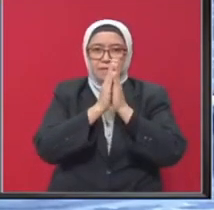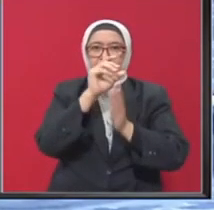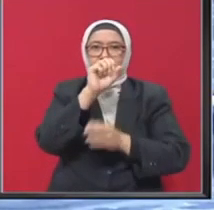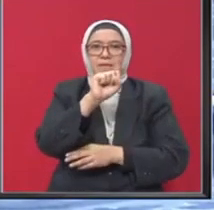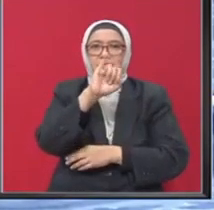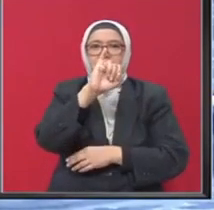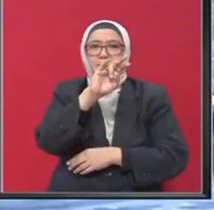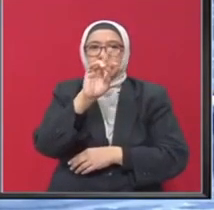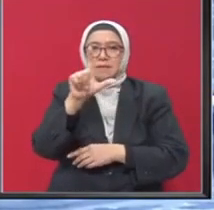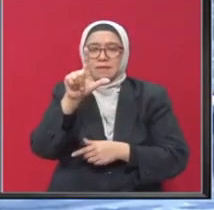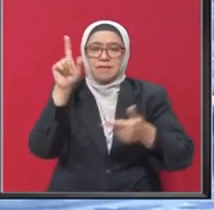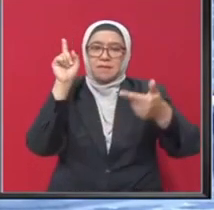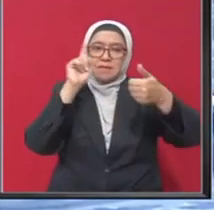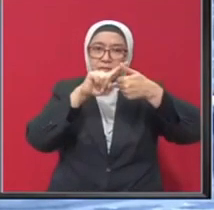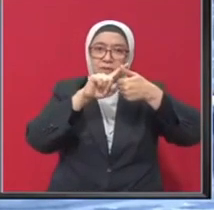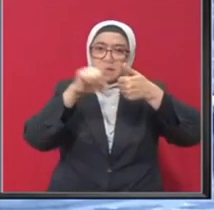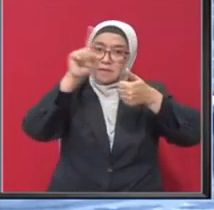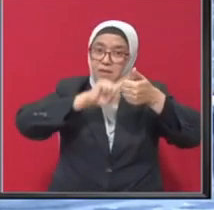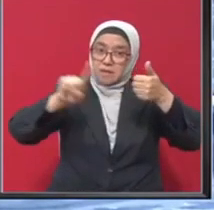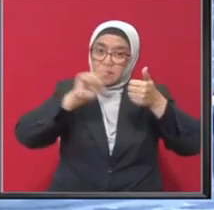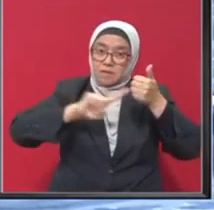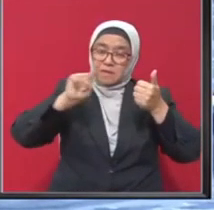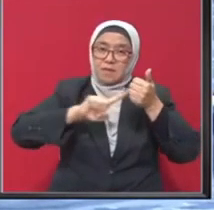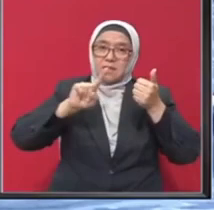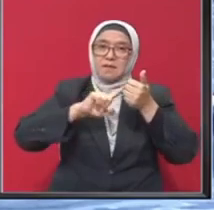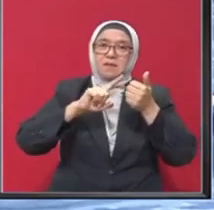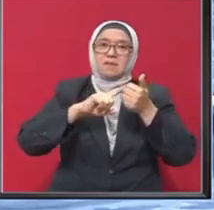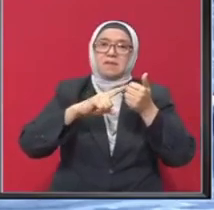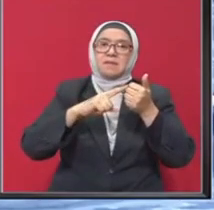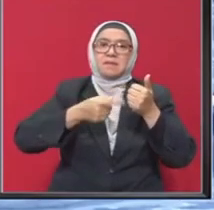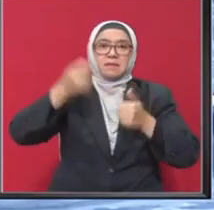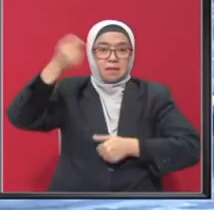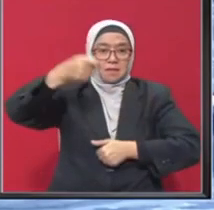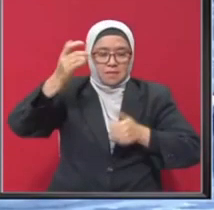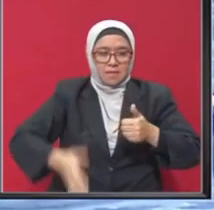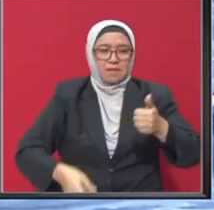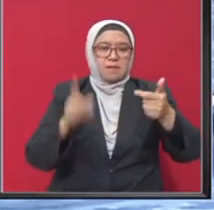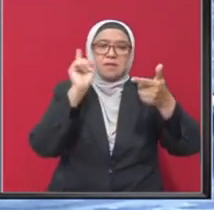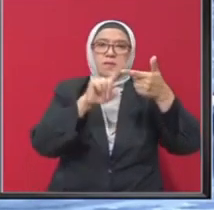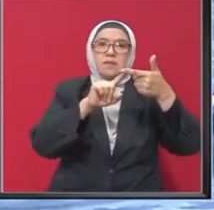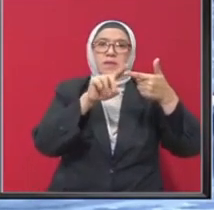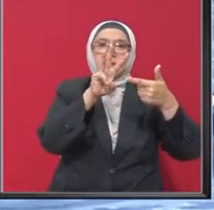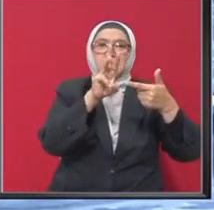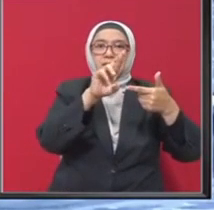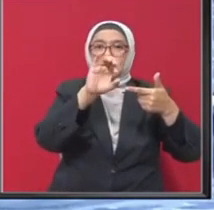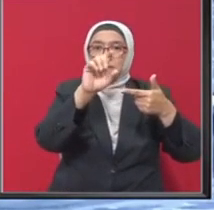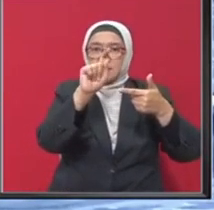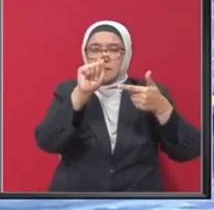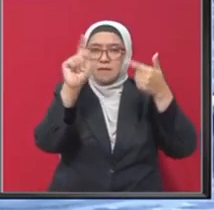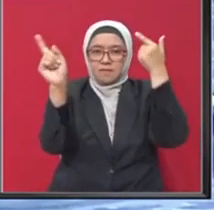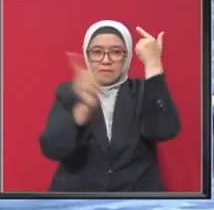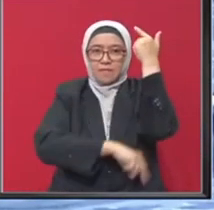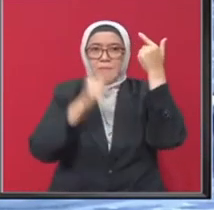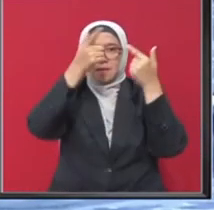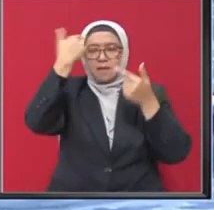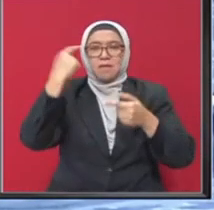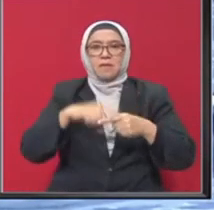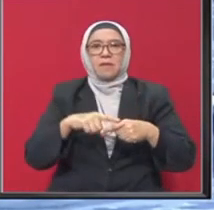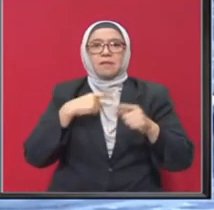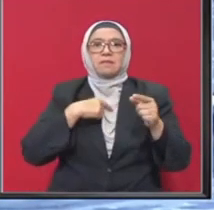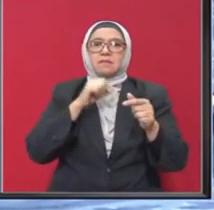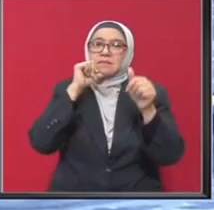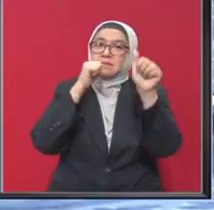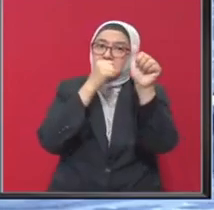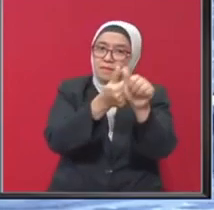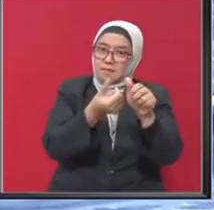utamanya 1 SMA kan Kak Iman ataupun judicial review yang kedua nyaris aman atas the price of contract